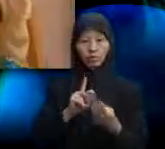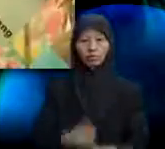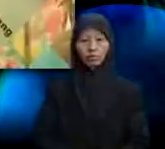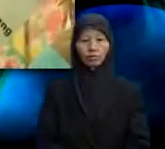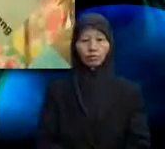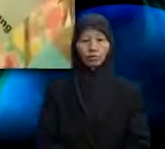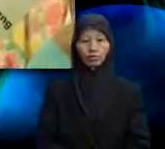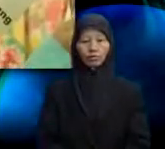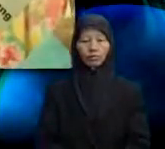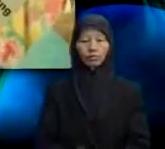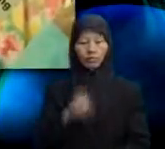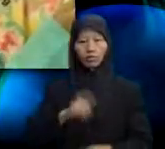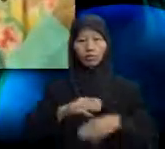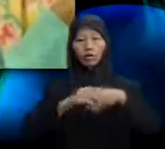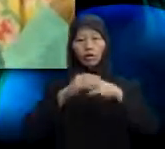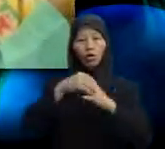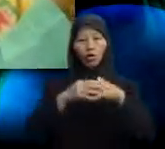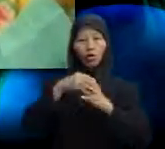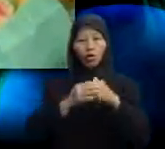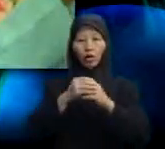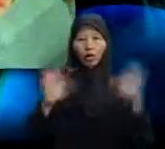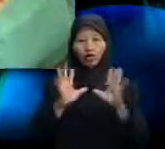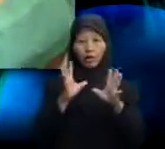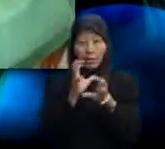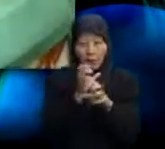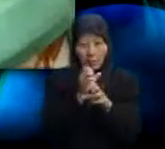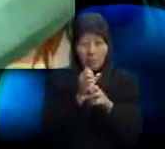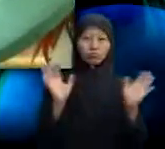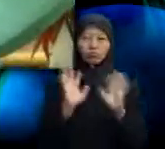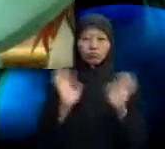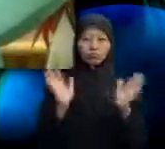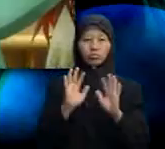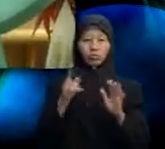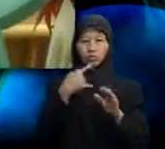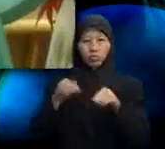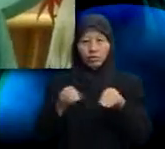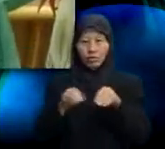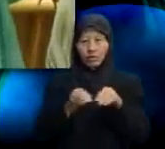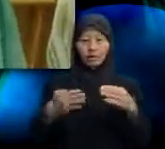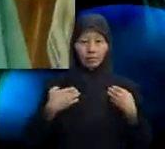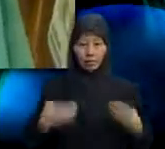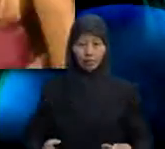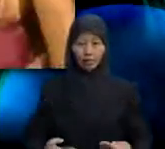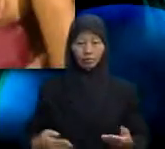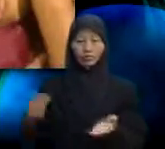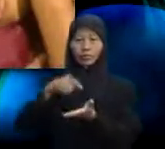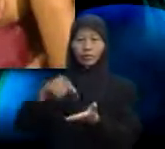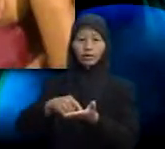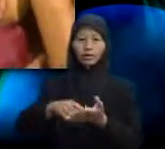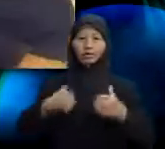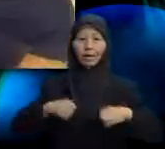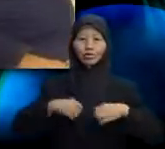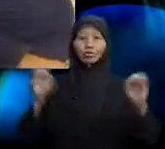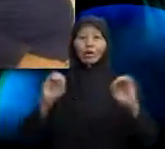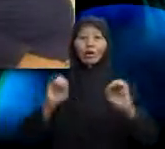rakan-rakan. Biarlah yang agak longgar, tidak terlalu ketat hingga menyusahkan pergerakan badan. Ini pula